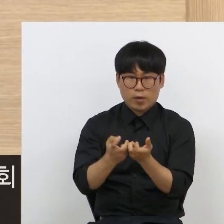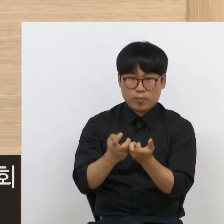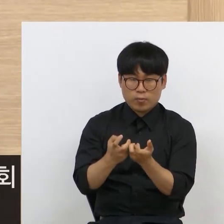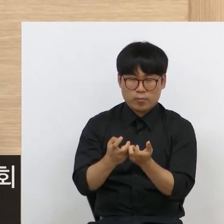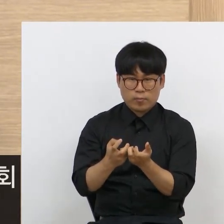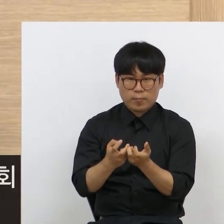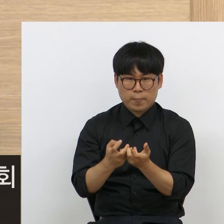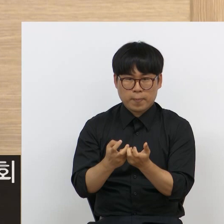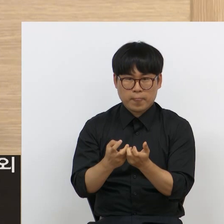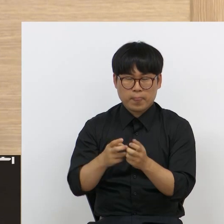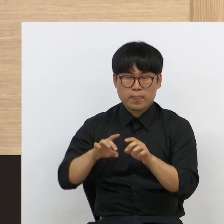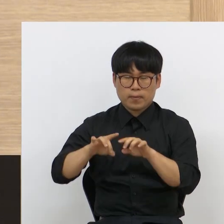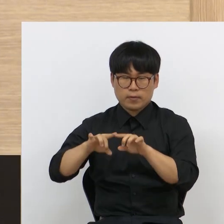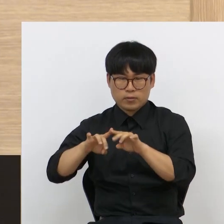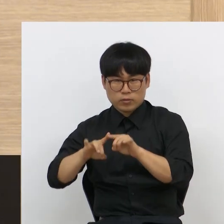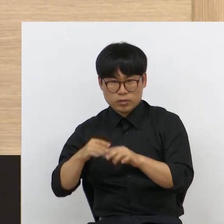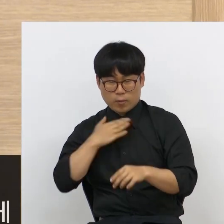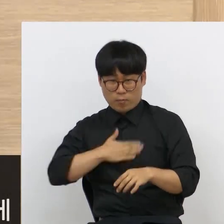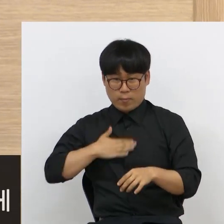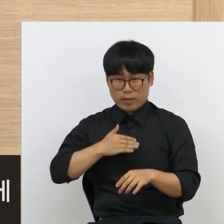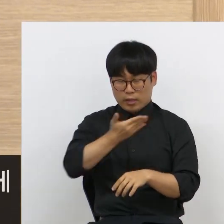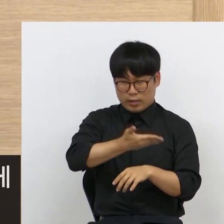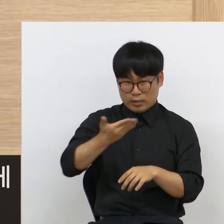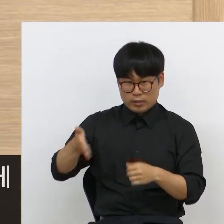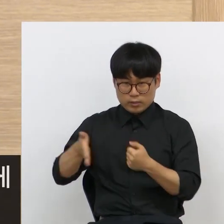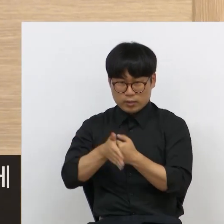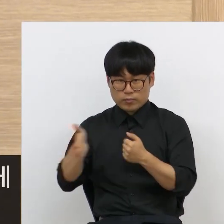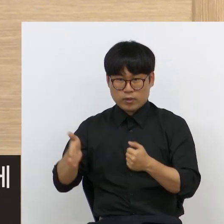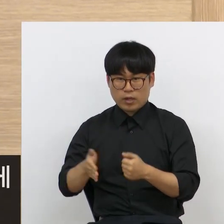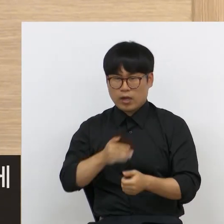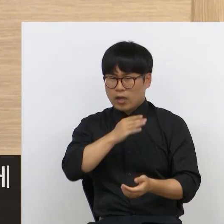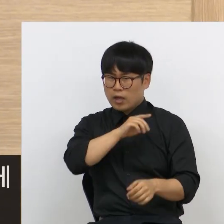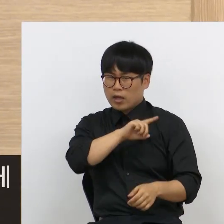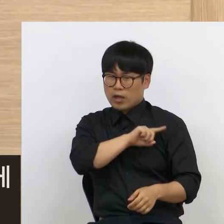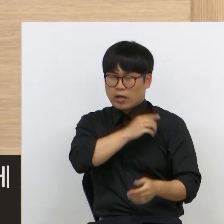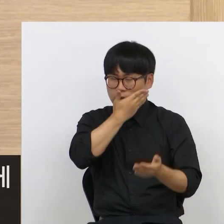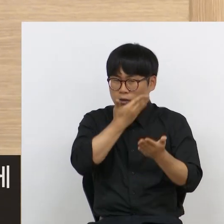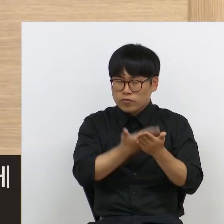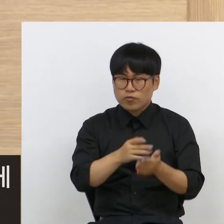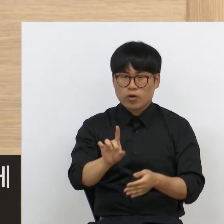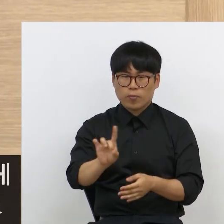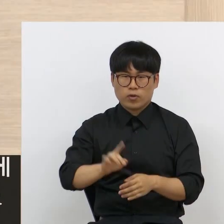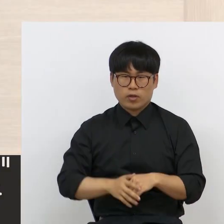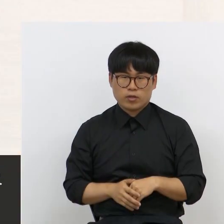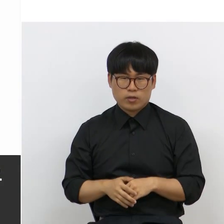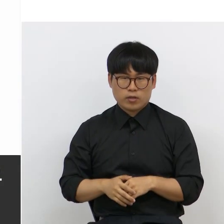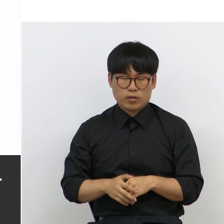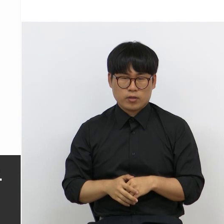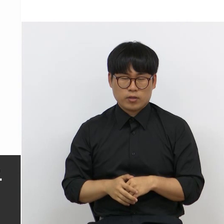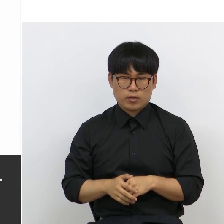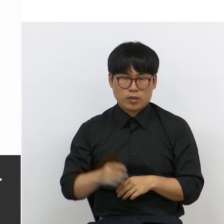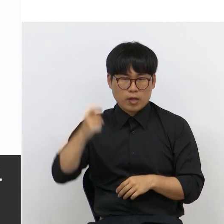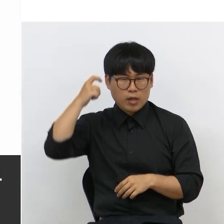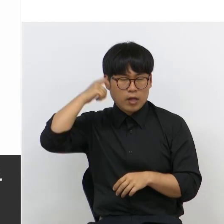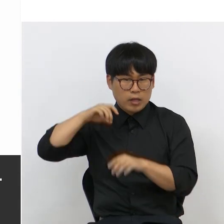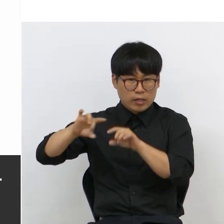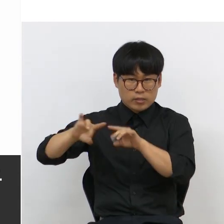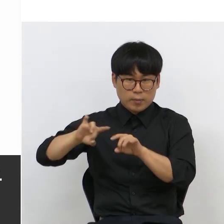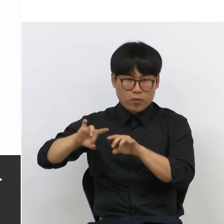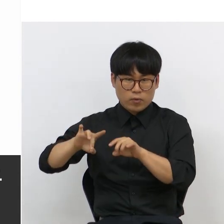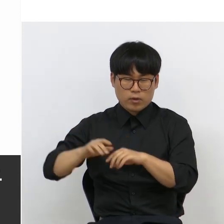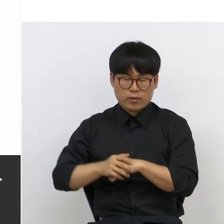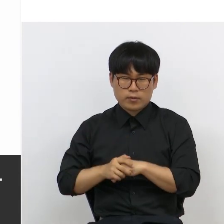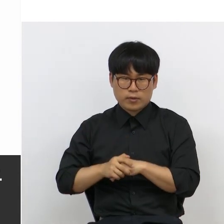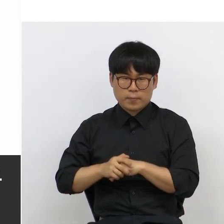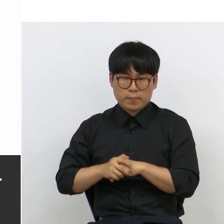사실 전류를 몸 안에 흐르기 때문에 가장 우리가 중요하게 생각하는 것은 우리 몸 안에 있는 조직이 그 전류로 데미지,